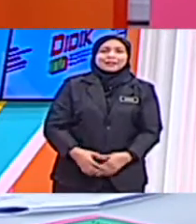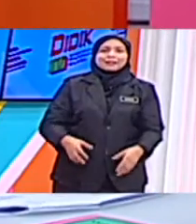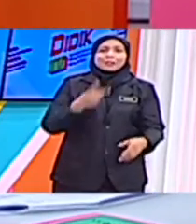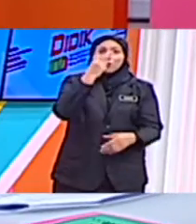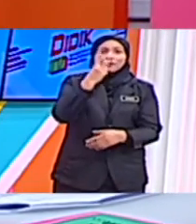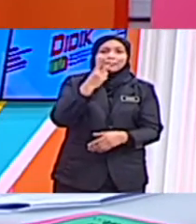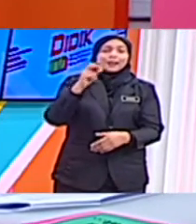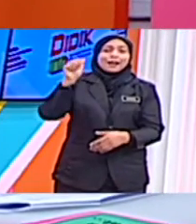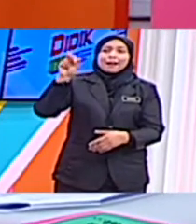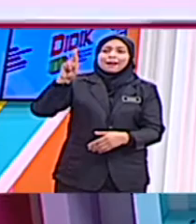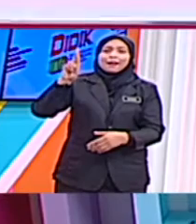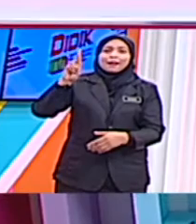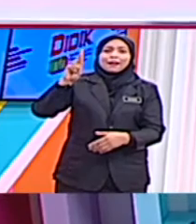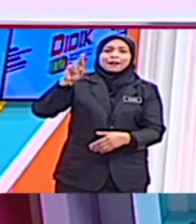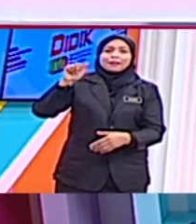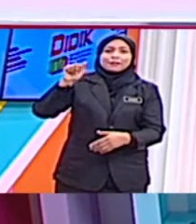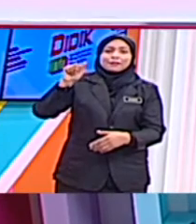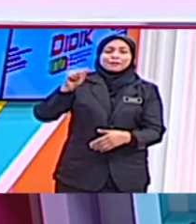Tengok Aira punya.